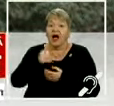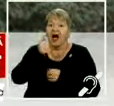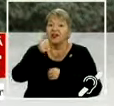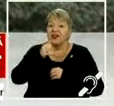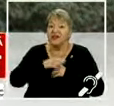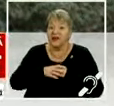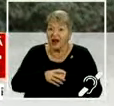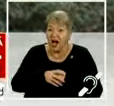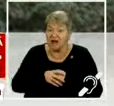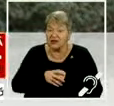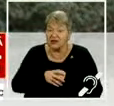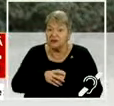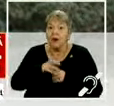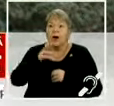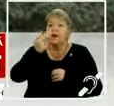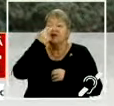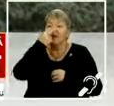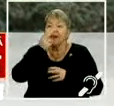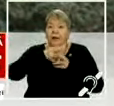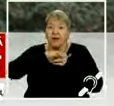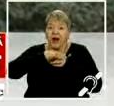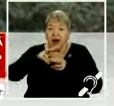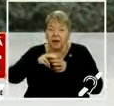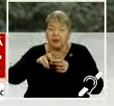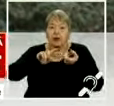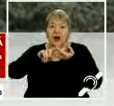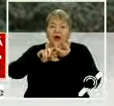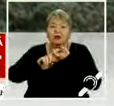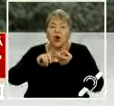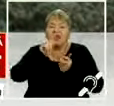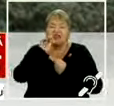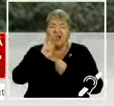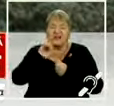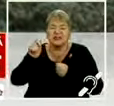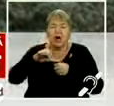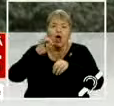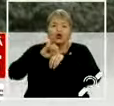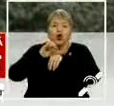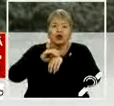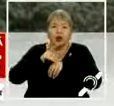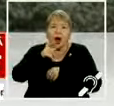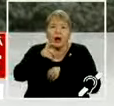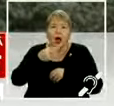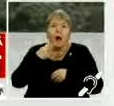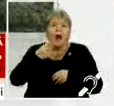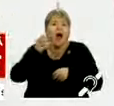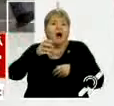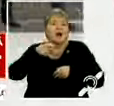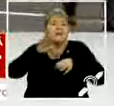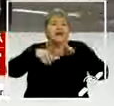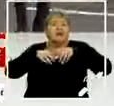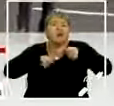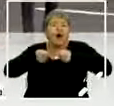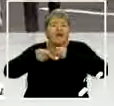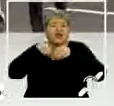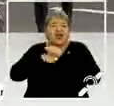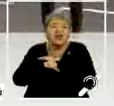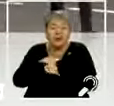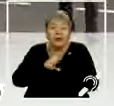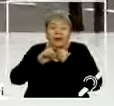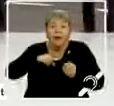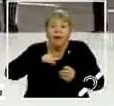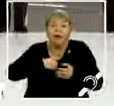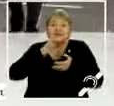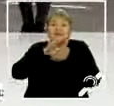UBB vine cu o poziție extrem de clară în ceea ce privește teza de doctorat a ministrului de interne Lucian Bode. Există suspiciuni de plagiat și chiar se